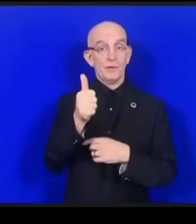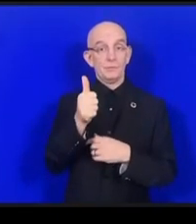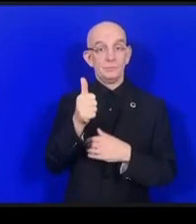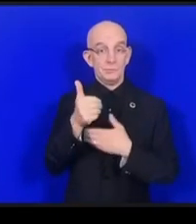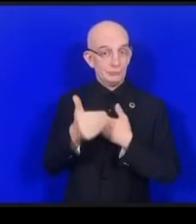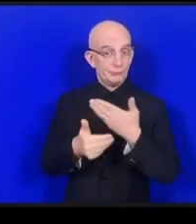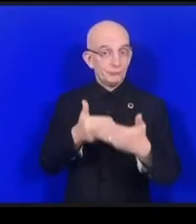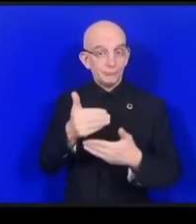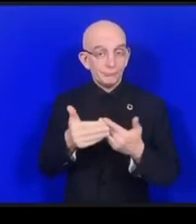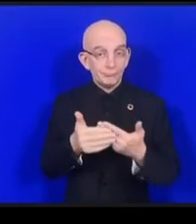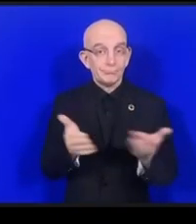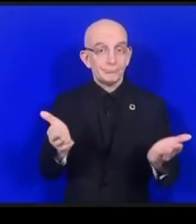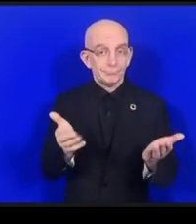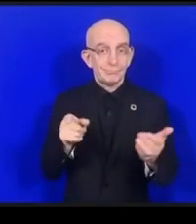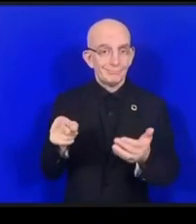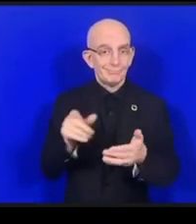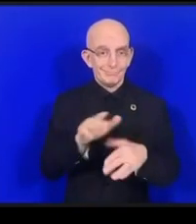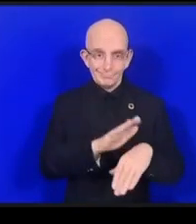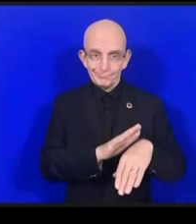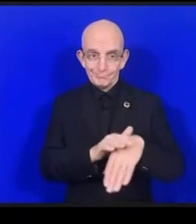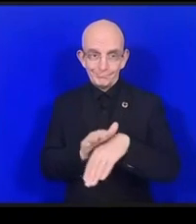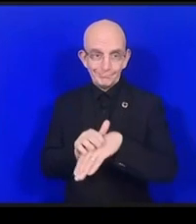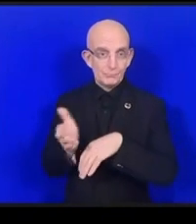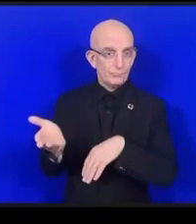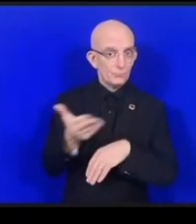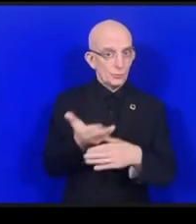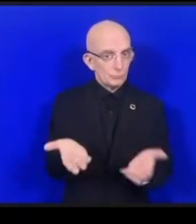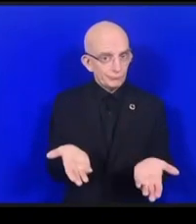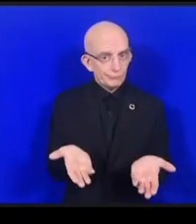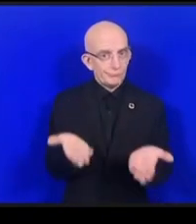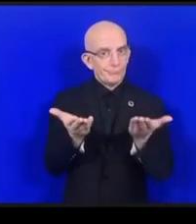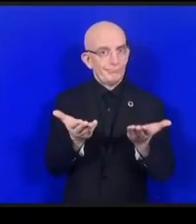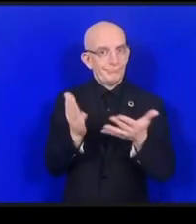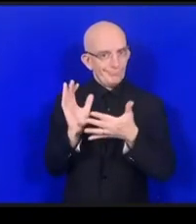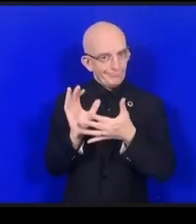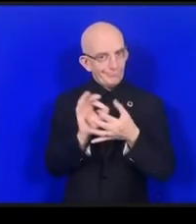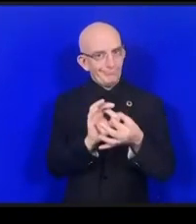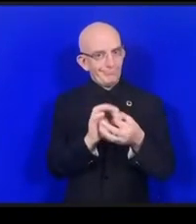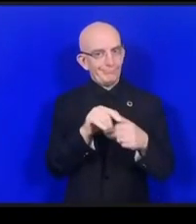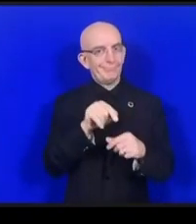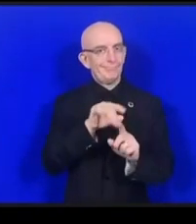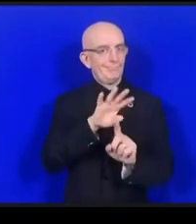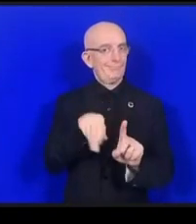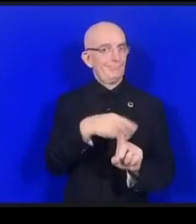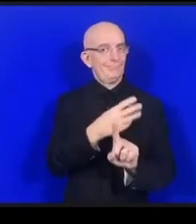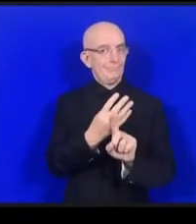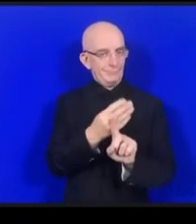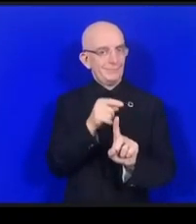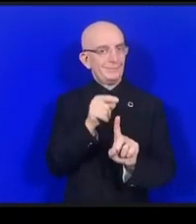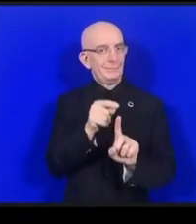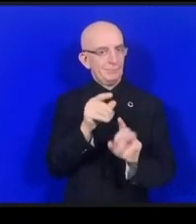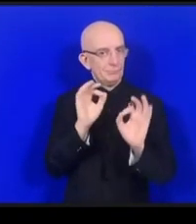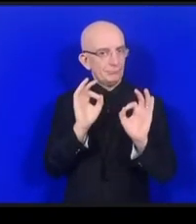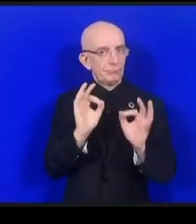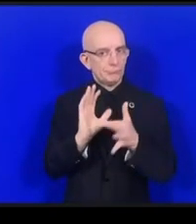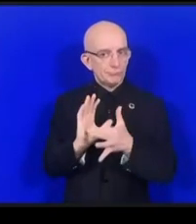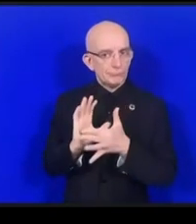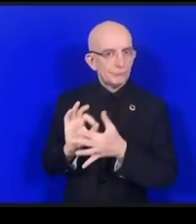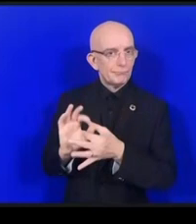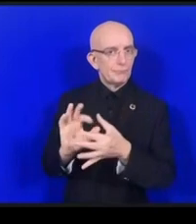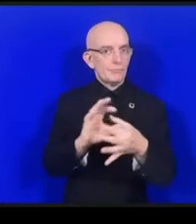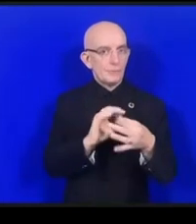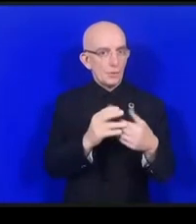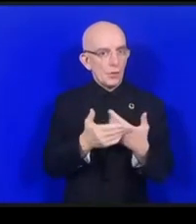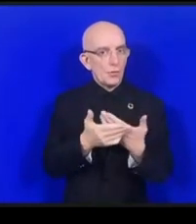для улучшения инфраструктуры и цифровых возможностей для преодоления цифровых разрывов а также